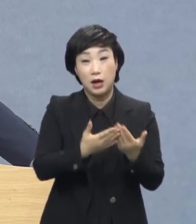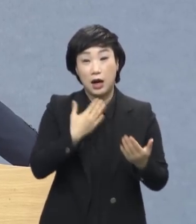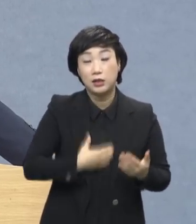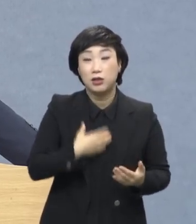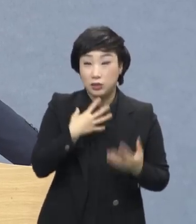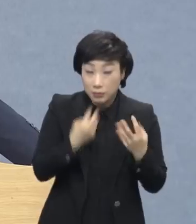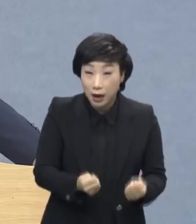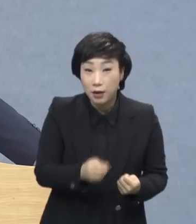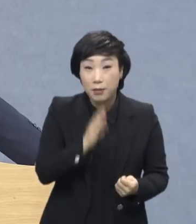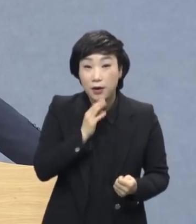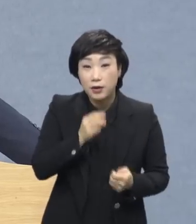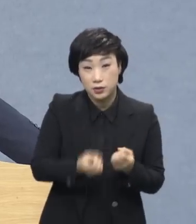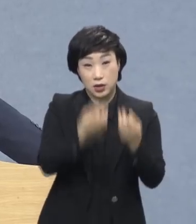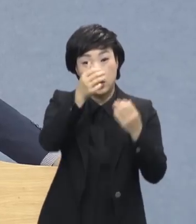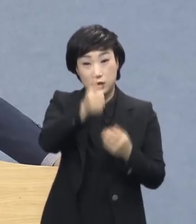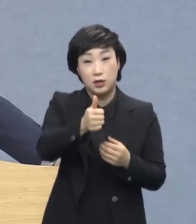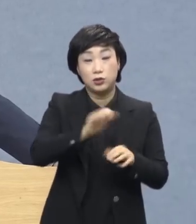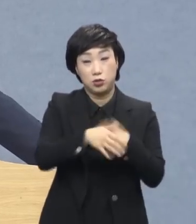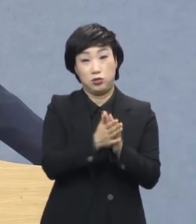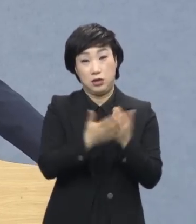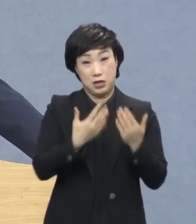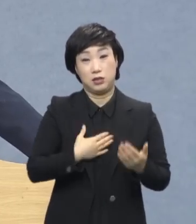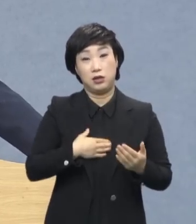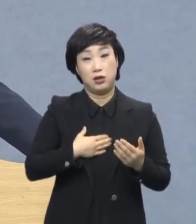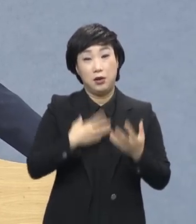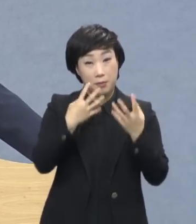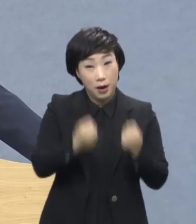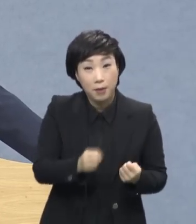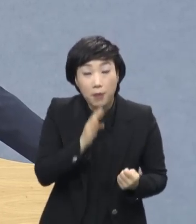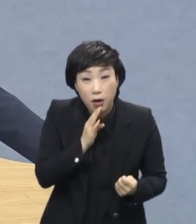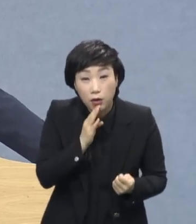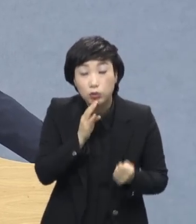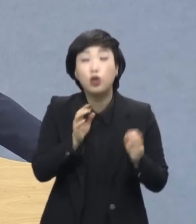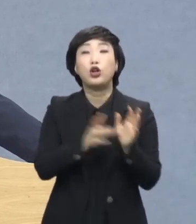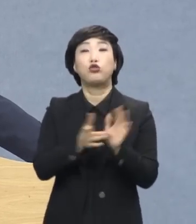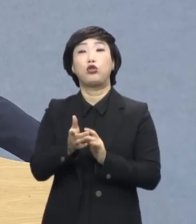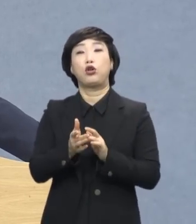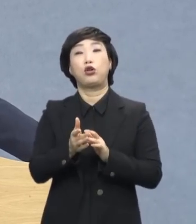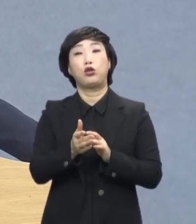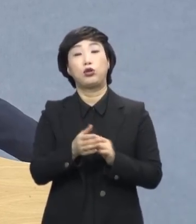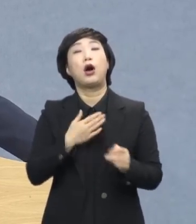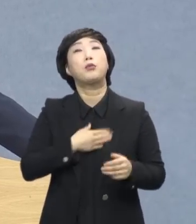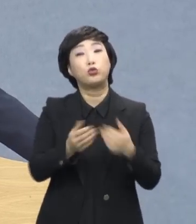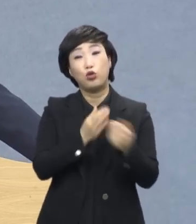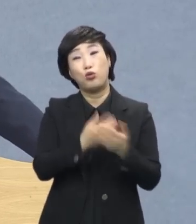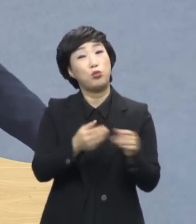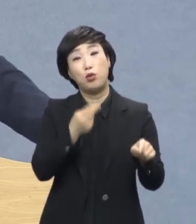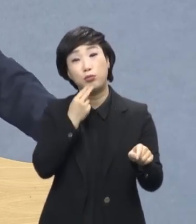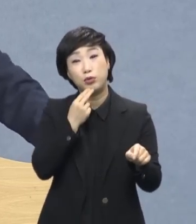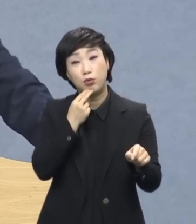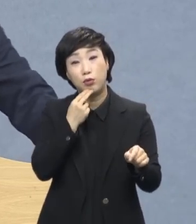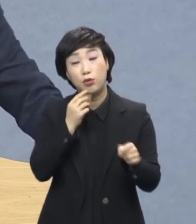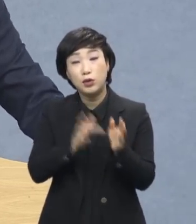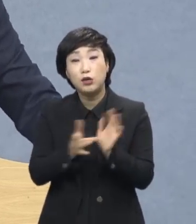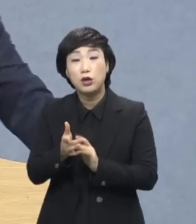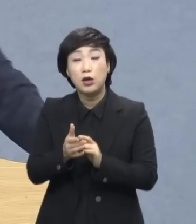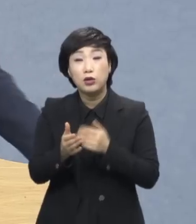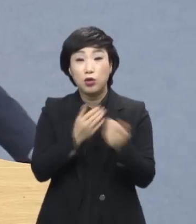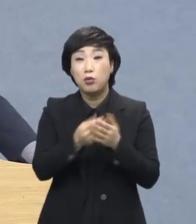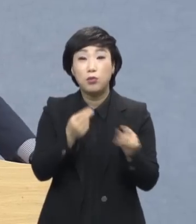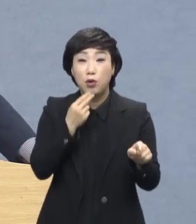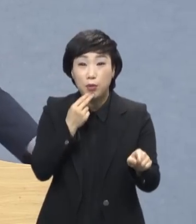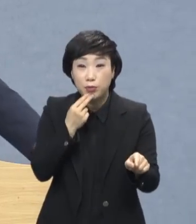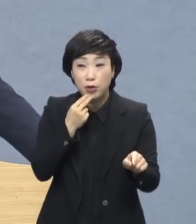알고 제사장들이 성경을 그렇게 잘 알았는데 예수에 대한 경험이 없으니까 예수에 대한 경험은